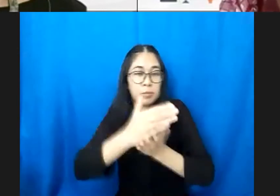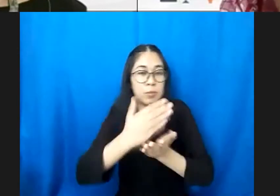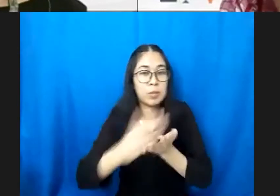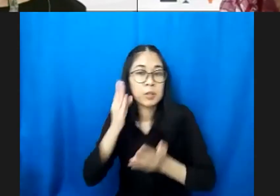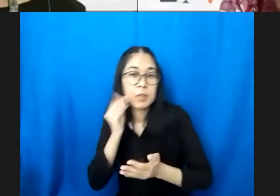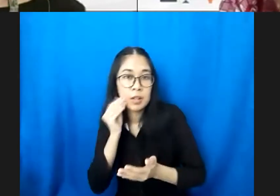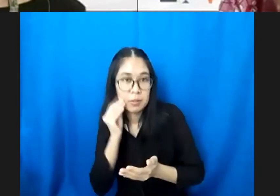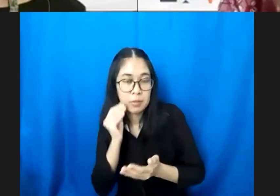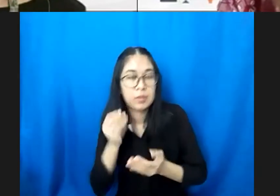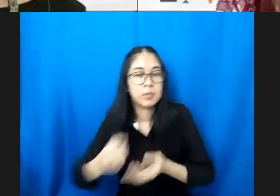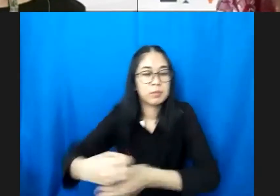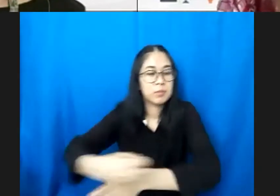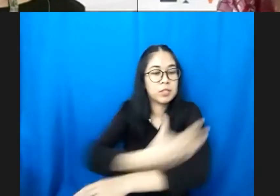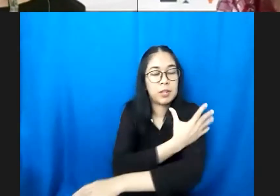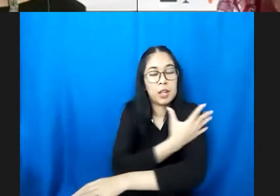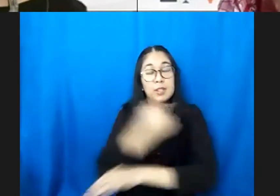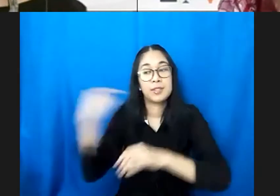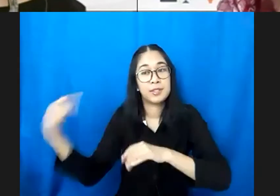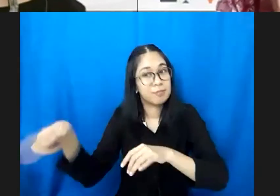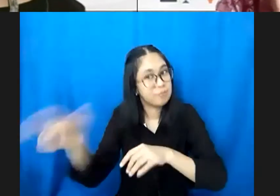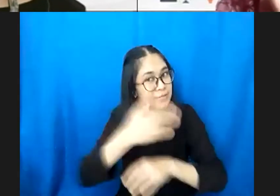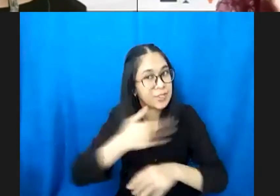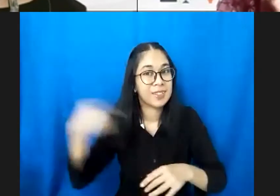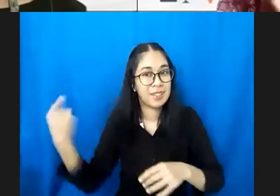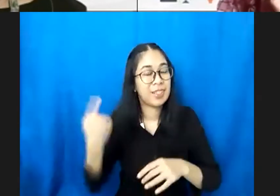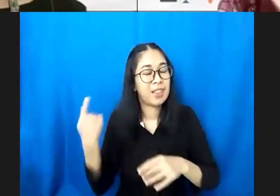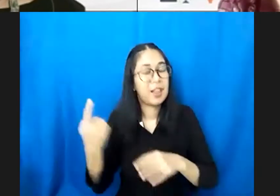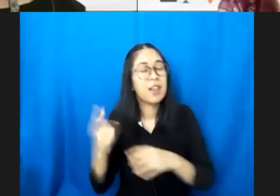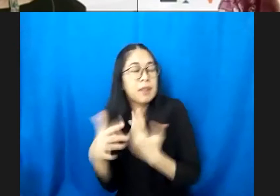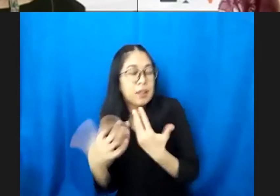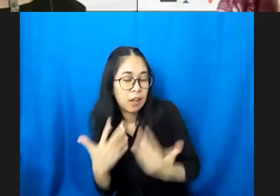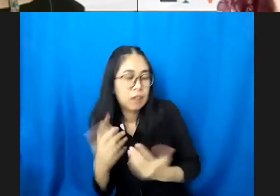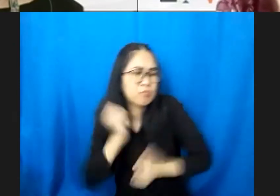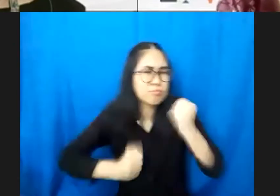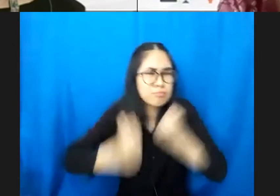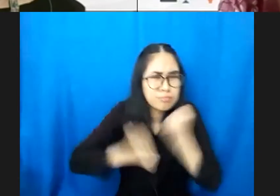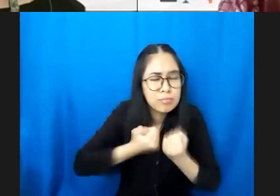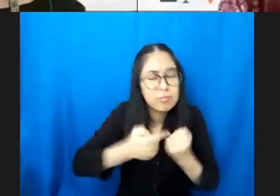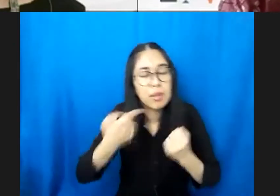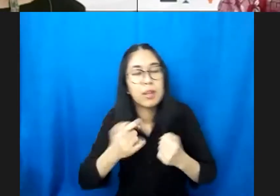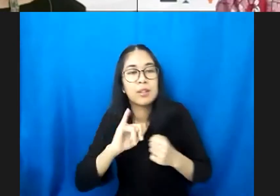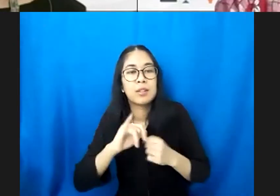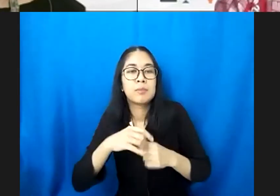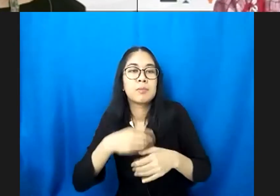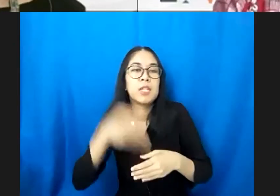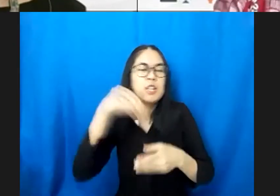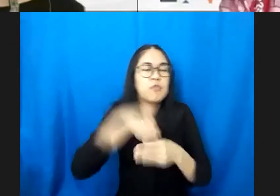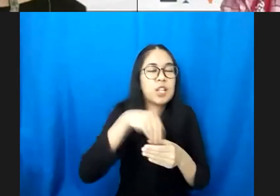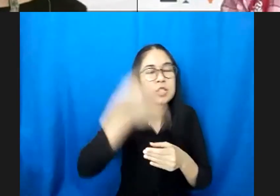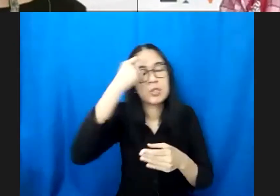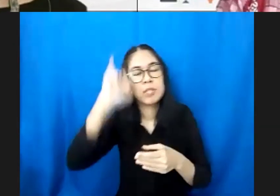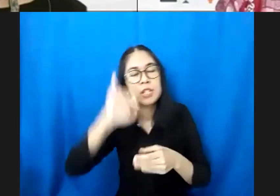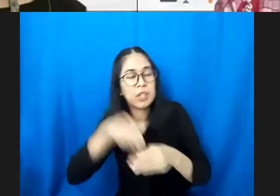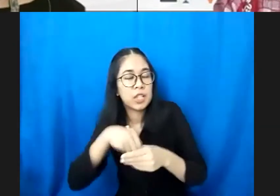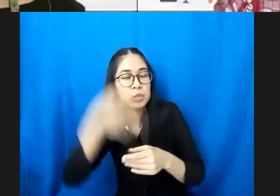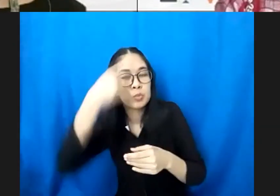untuk menginspirasi kita semua untuk berbagai upaya yang bisa dilakukan untuk terus berinvestasi dalam peningkatan gizi. Oke, saya